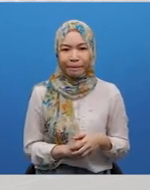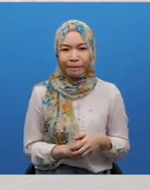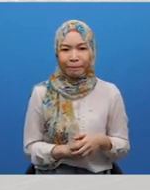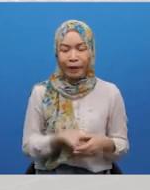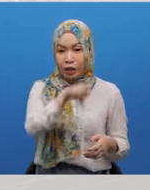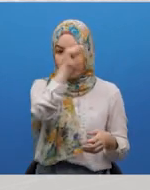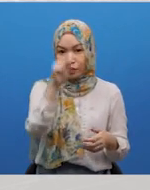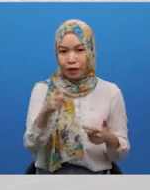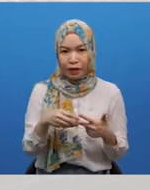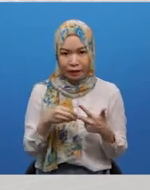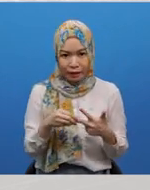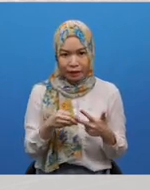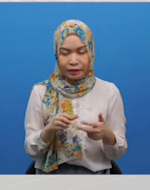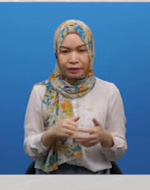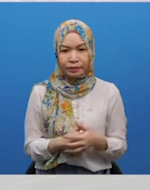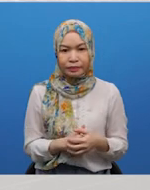Soalan ketiga.